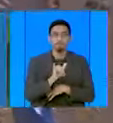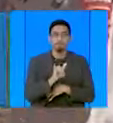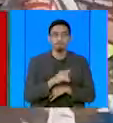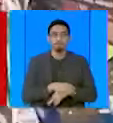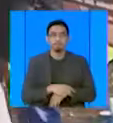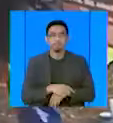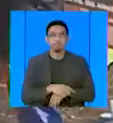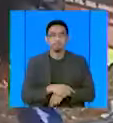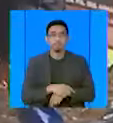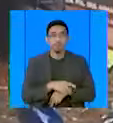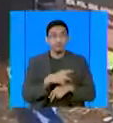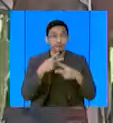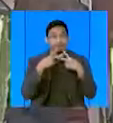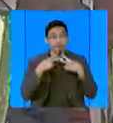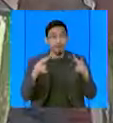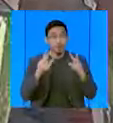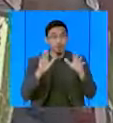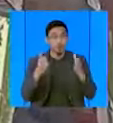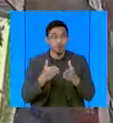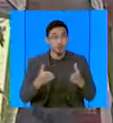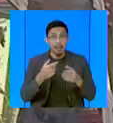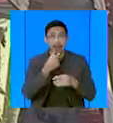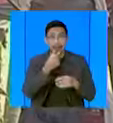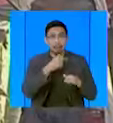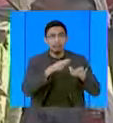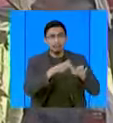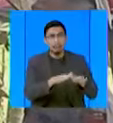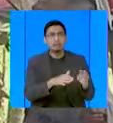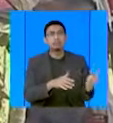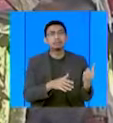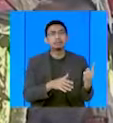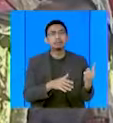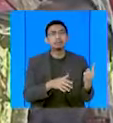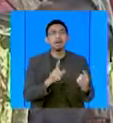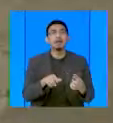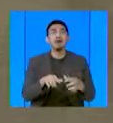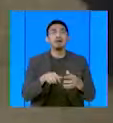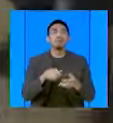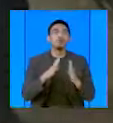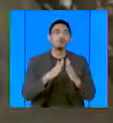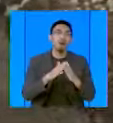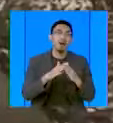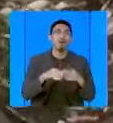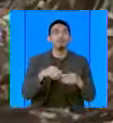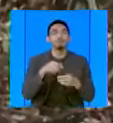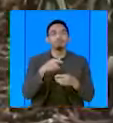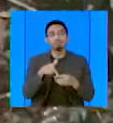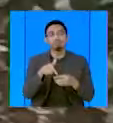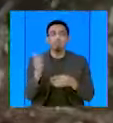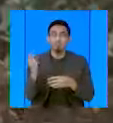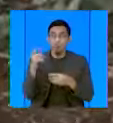Setelah aksinya viral, sang nenek yang tinggal sebatang kara mendapat hadiah umroh gratis dan juga perbaikan rumah. Saat ini, Mak